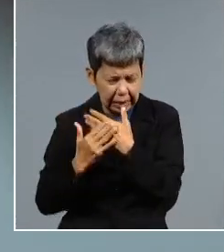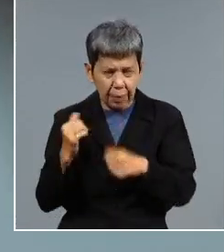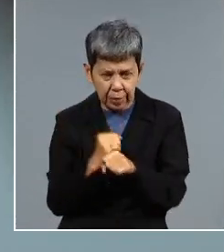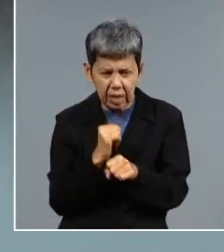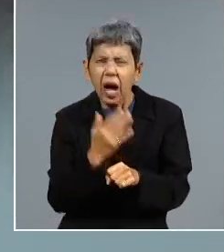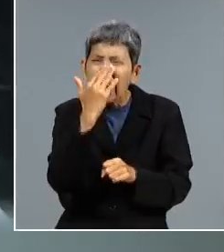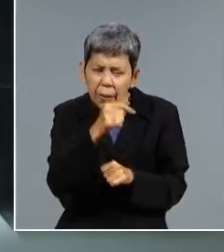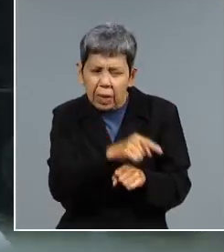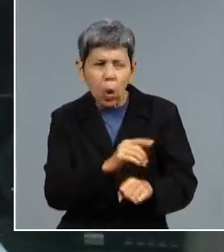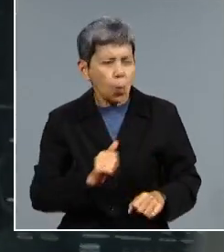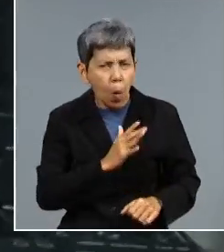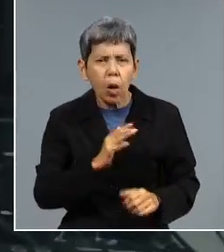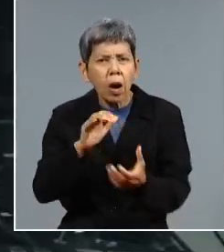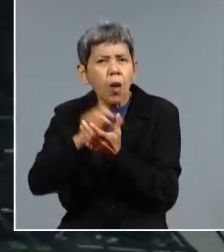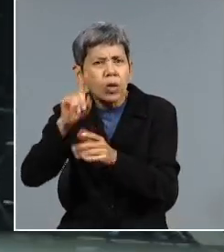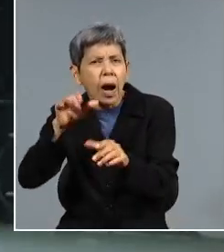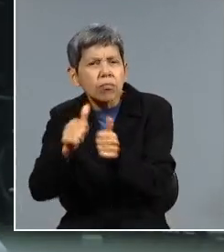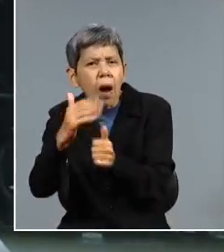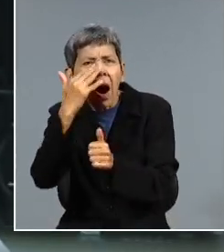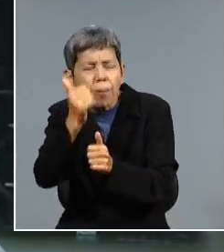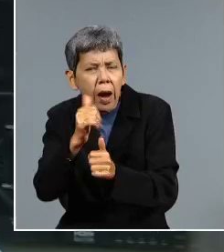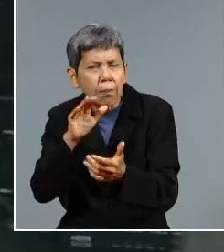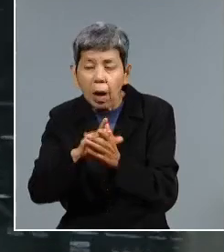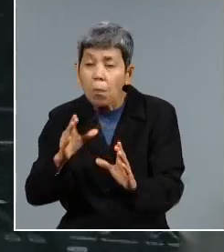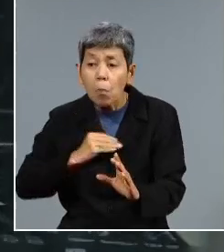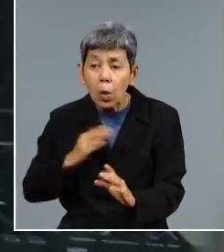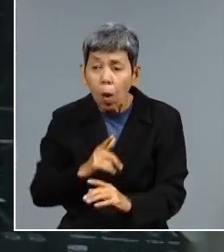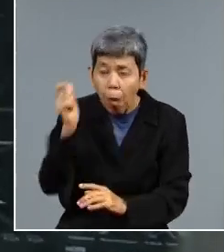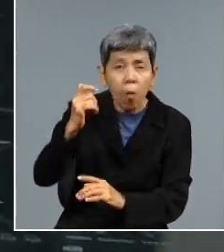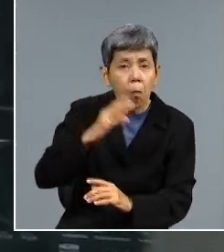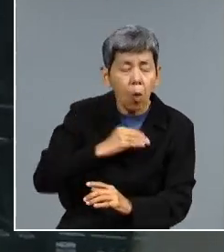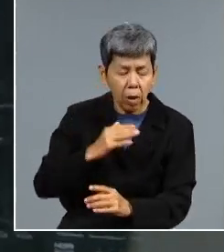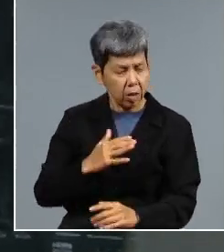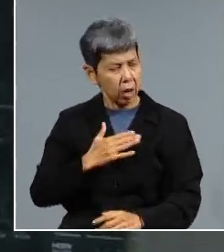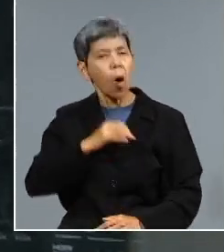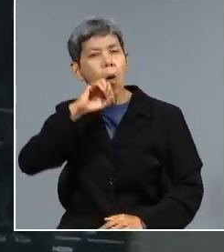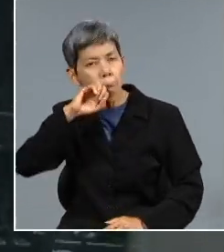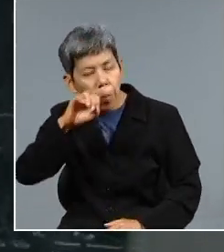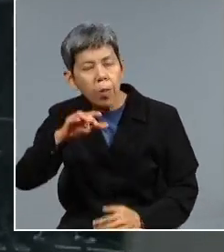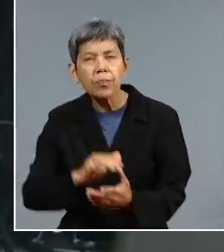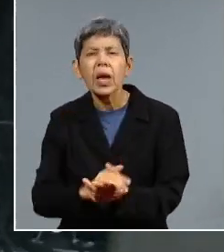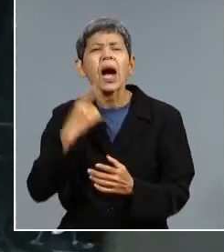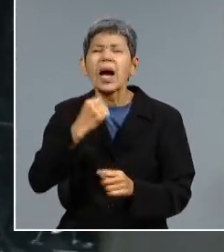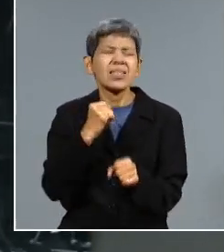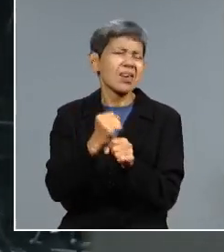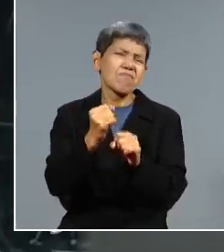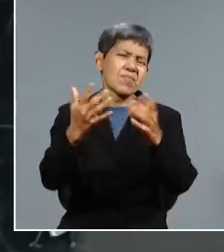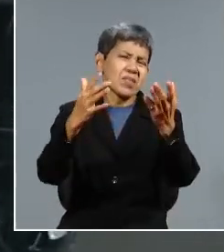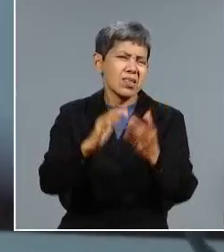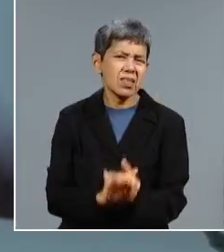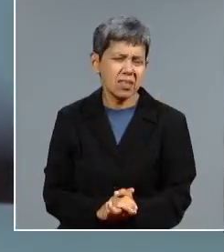เขาว่าทำไมถึงกล้าส่งภรรยาลงสมัครเลือกตั้งไม่กลัวหรือไงตนเองยังตอบกลับไปเลยบอกว่าใครจะมาทำอะไร